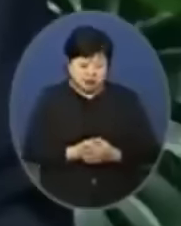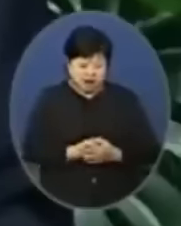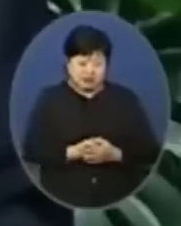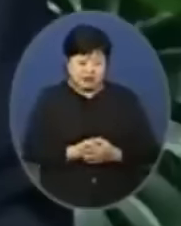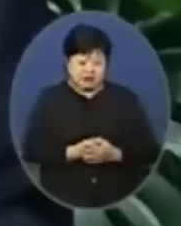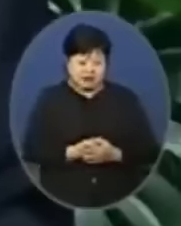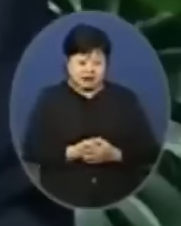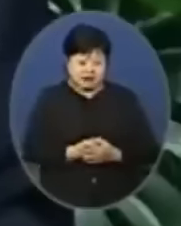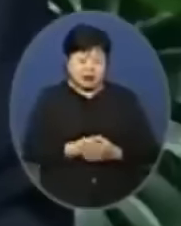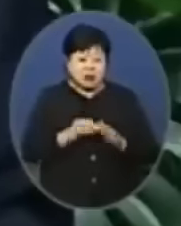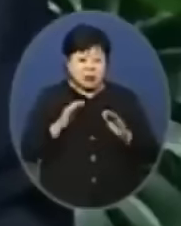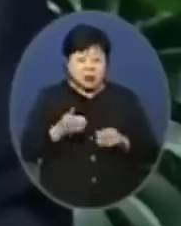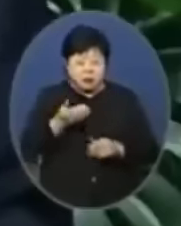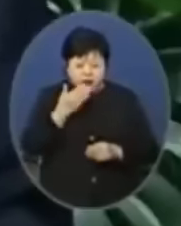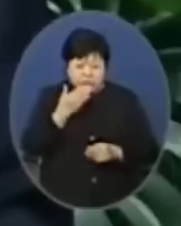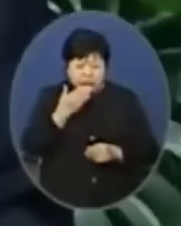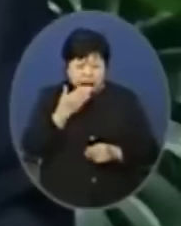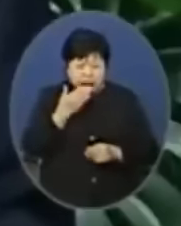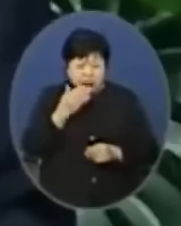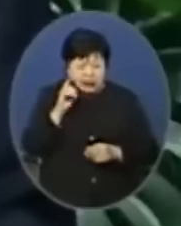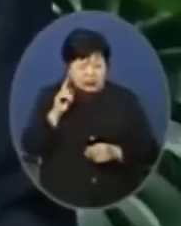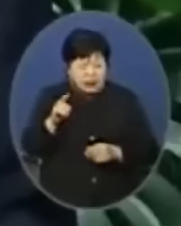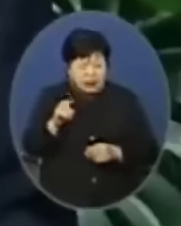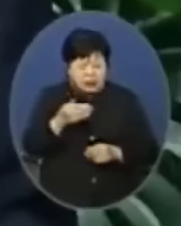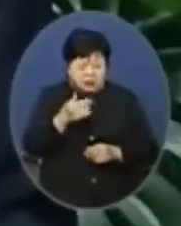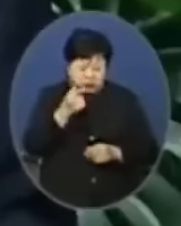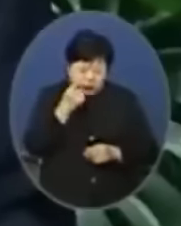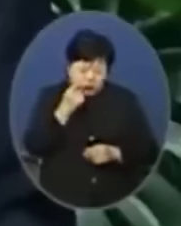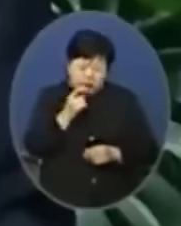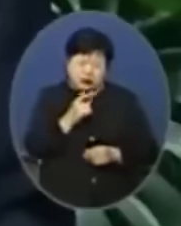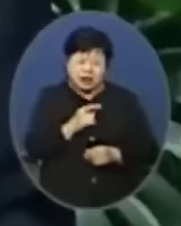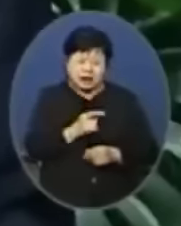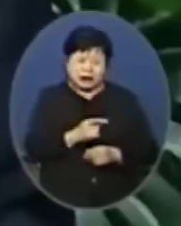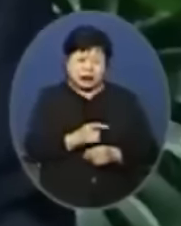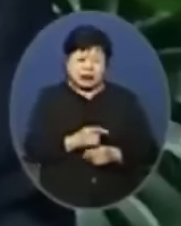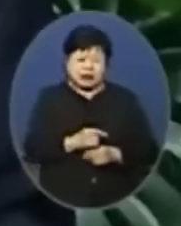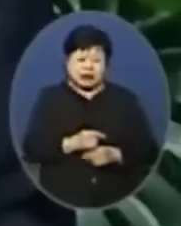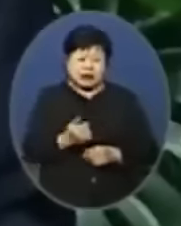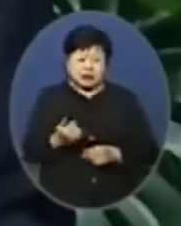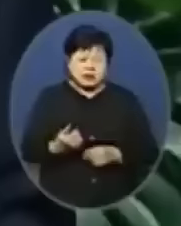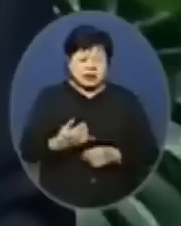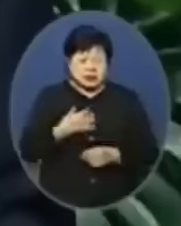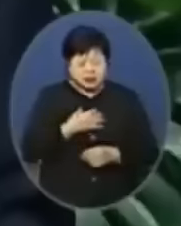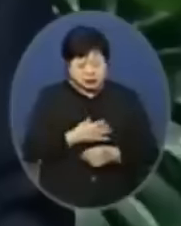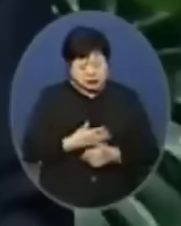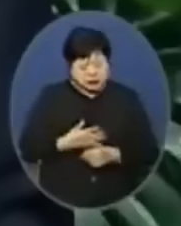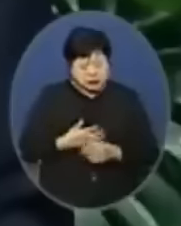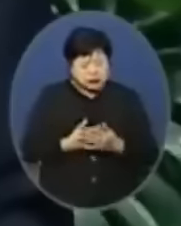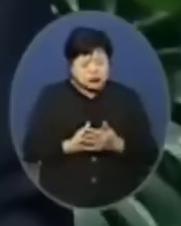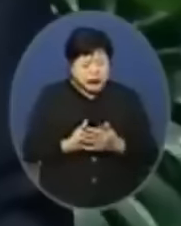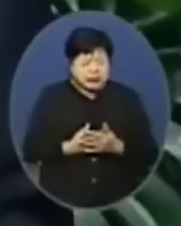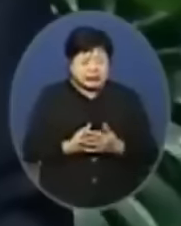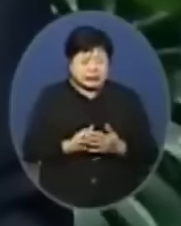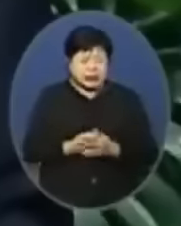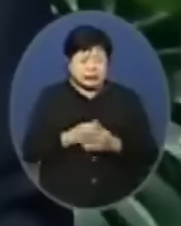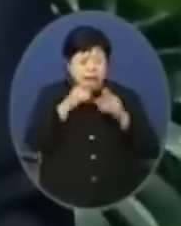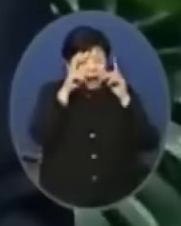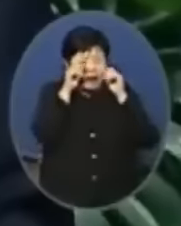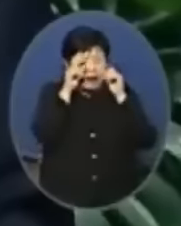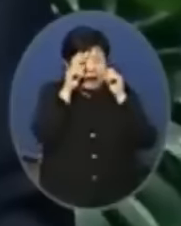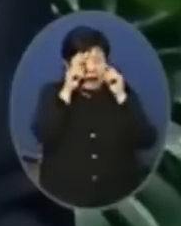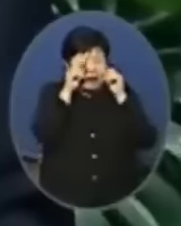왜냐하면 오늘은 먹었는데 내일은 뭘 먹고 사나? 먹는 데 대한 불안감 때문에 잠을 잘 수가